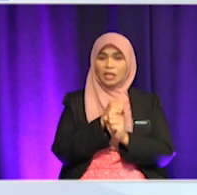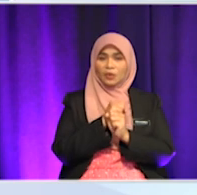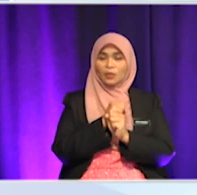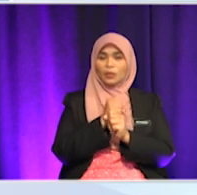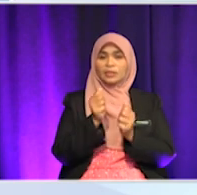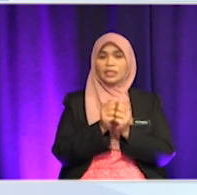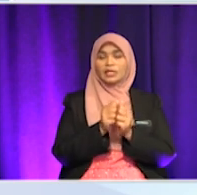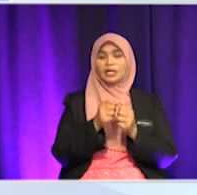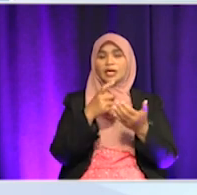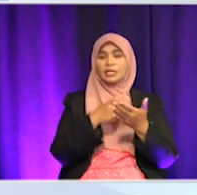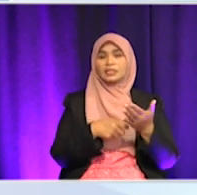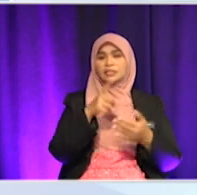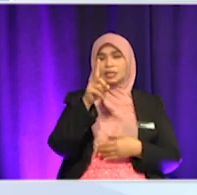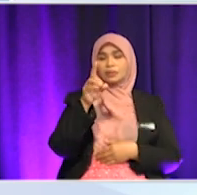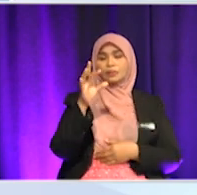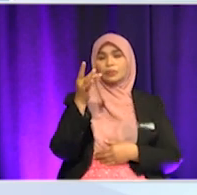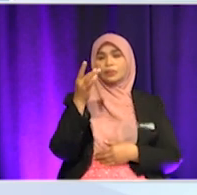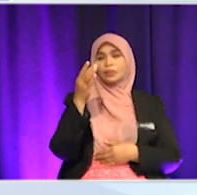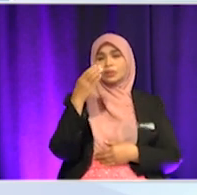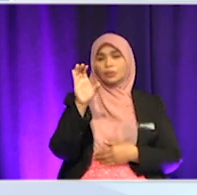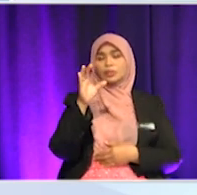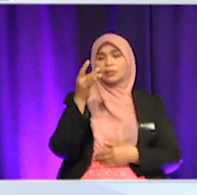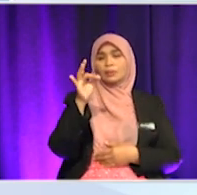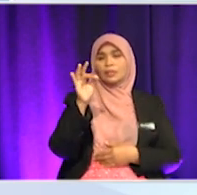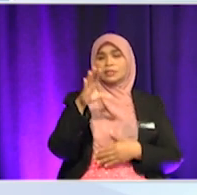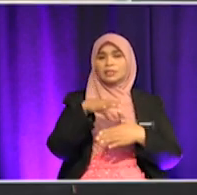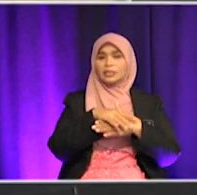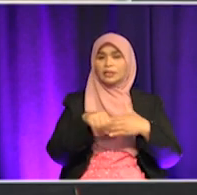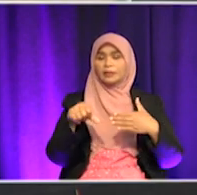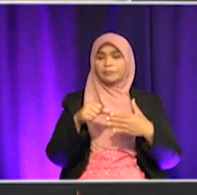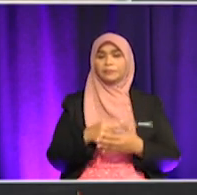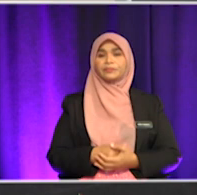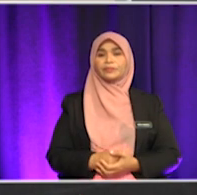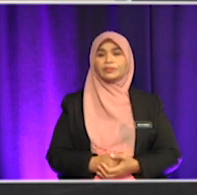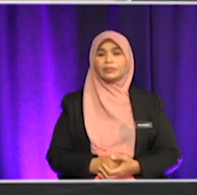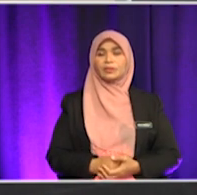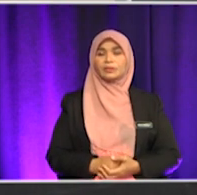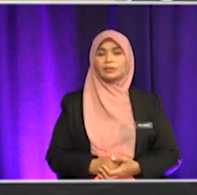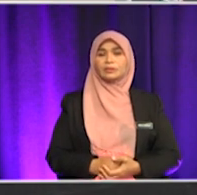harga RM118 tersebut? Cuba cerita sikit macam mana dari awal sehingga ke jawapan.